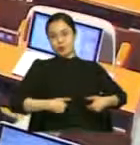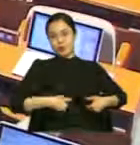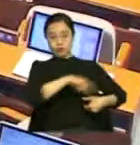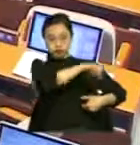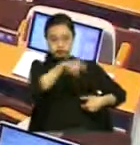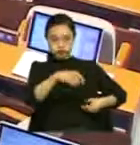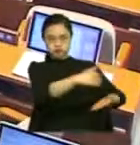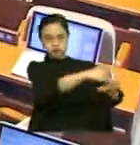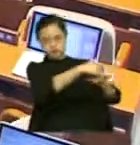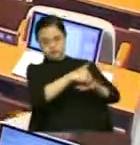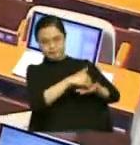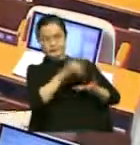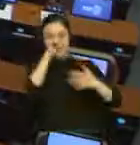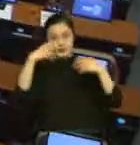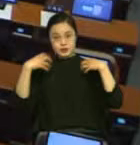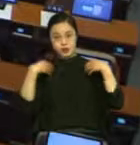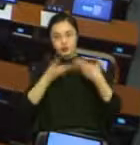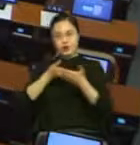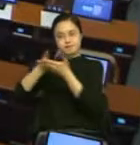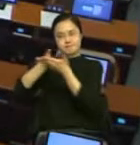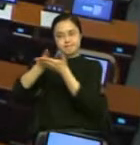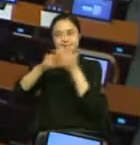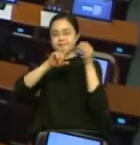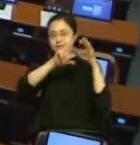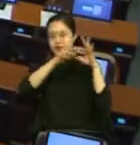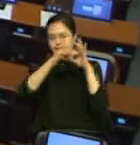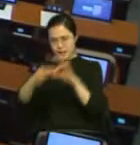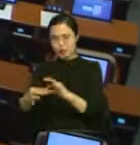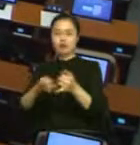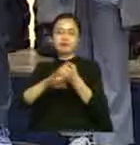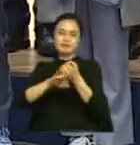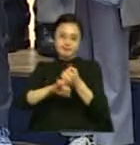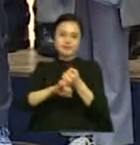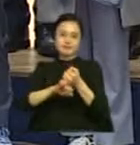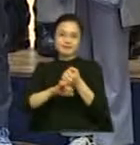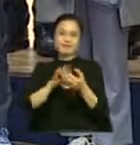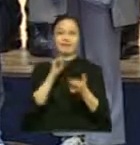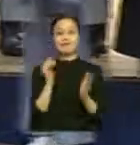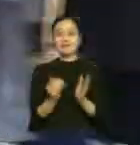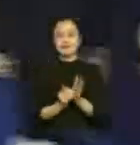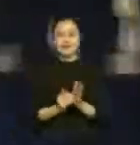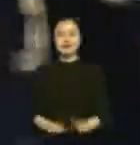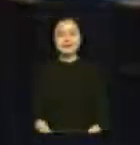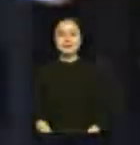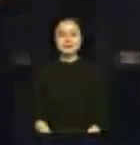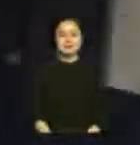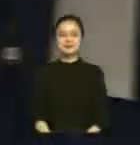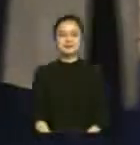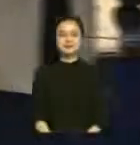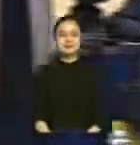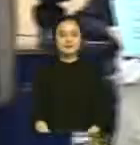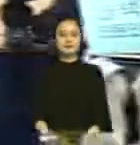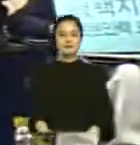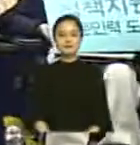사항을 정부와 정치권에 지속적으로 요구하겠다고 덧붙였습니다. 딜라이브 서울경기 케이블 TV 엄종규입니다.